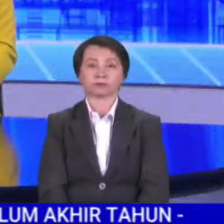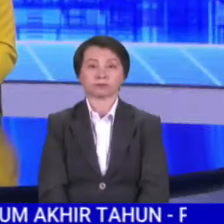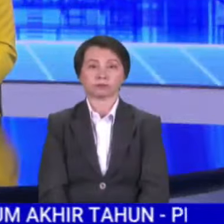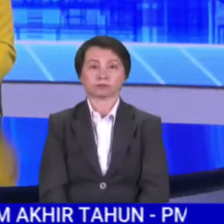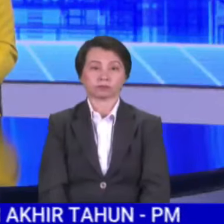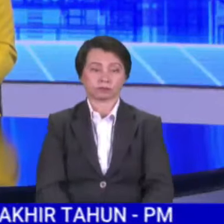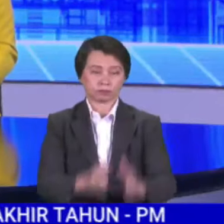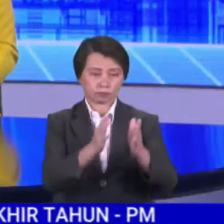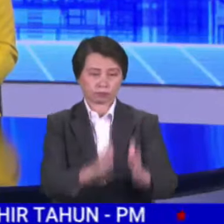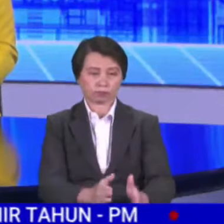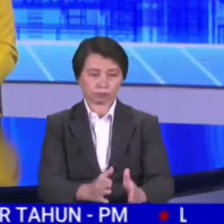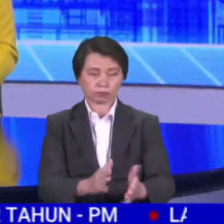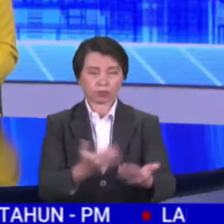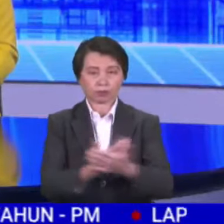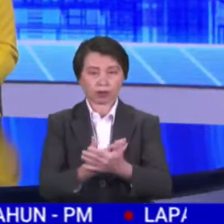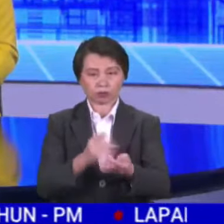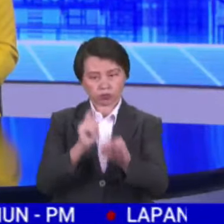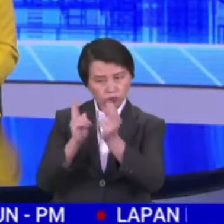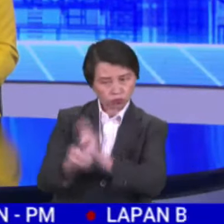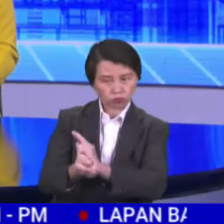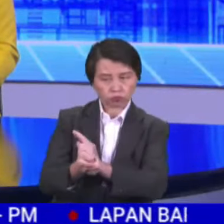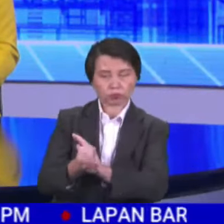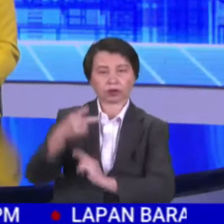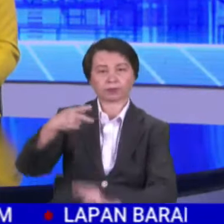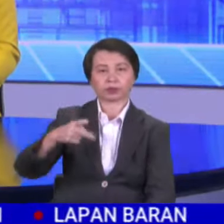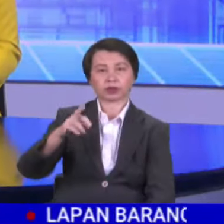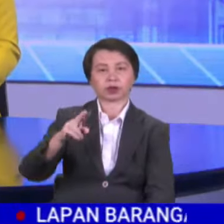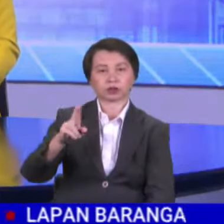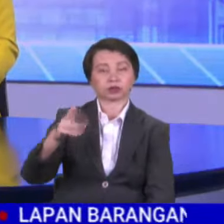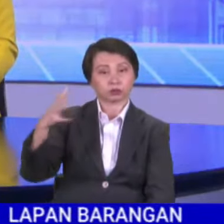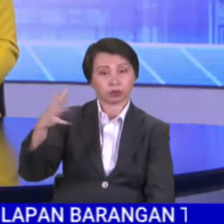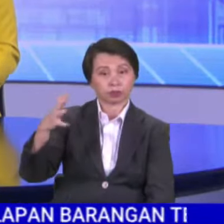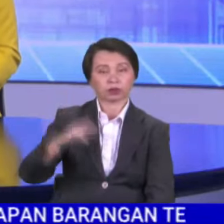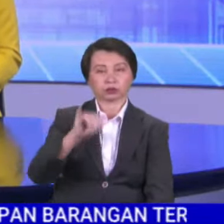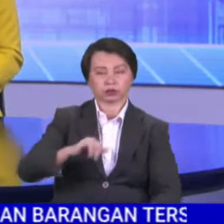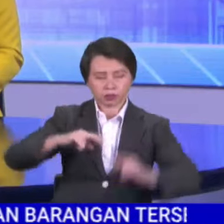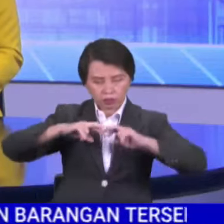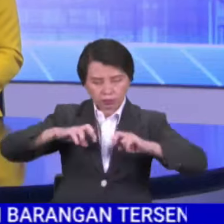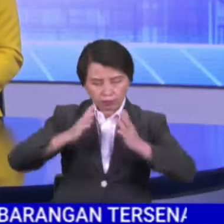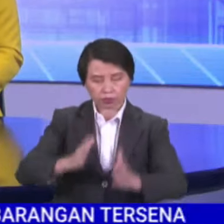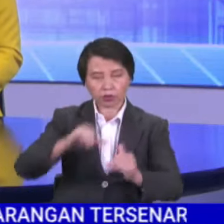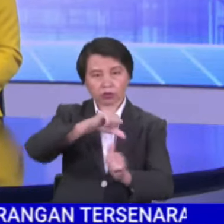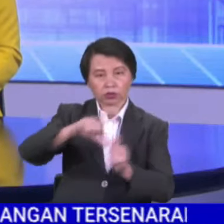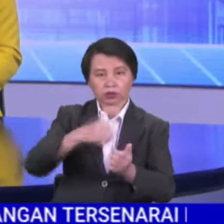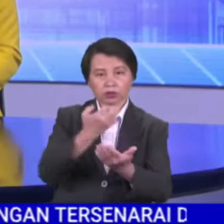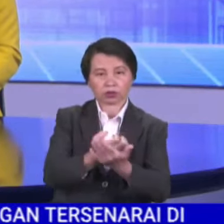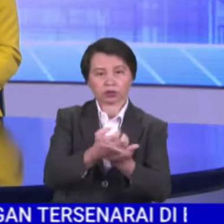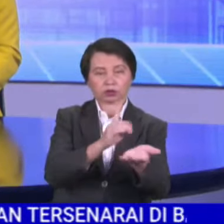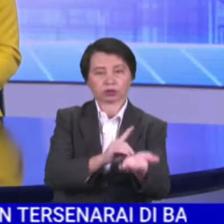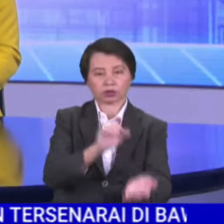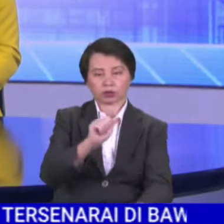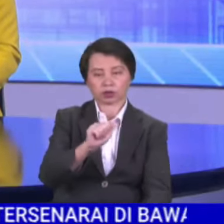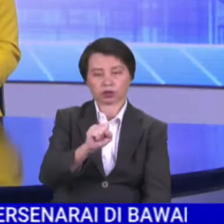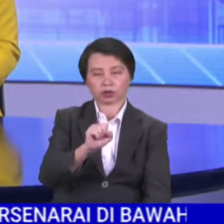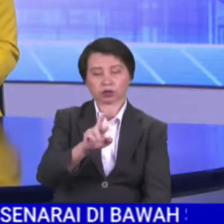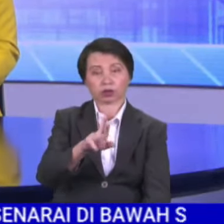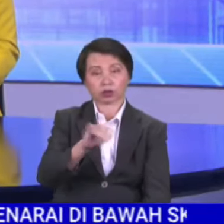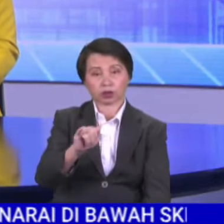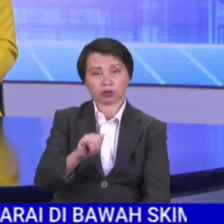Pengundi baru mampu ubah landscape politik negara pada PRU15. Ya, menurut penganalisis sosioekonomi Dr. Muhammad Asri Muhammad